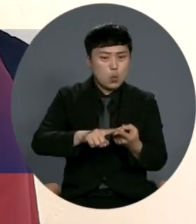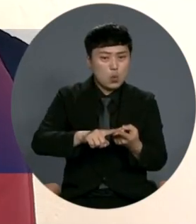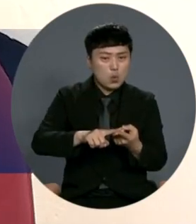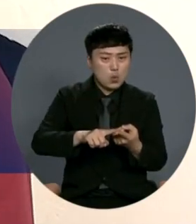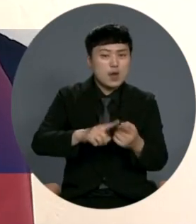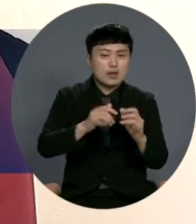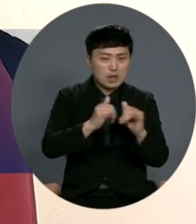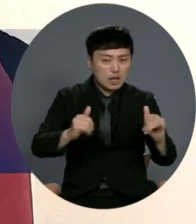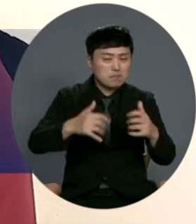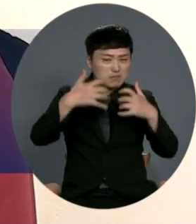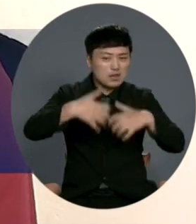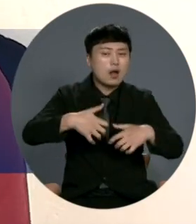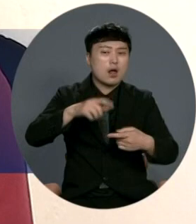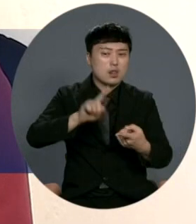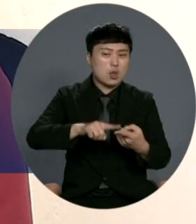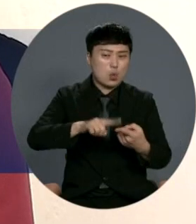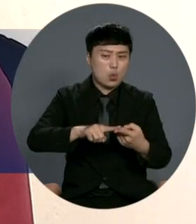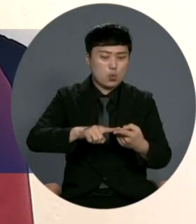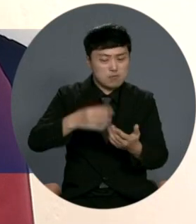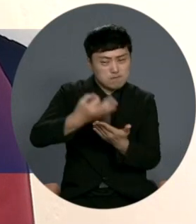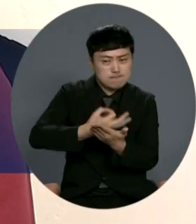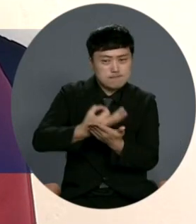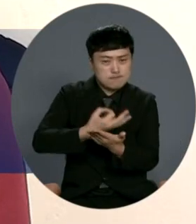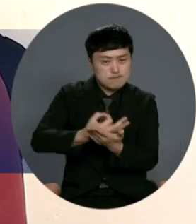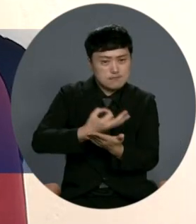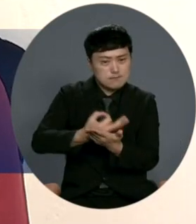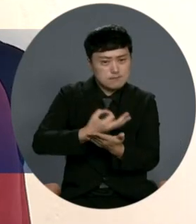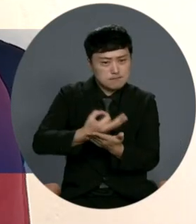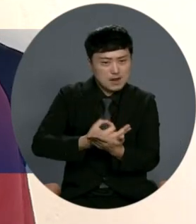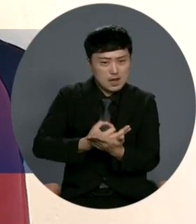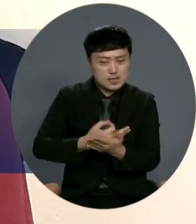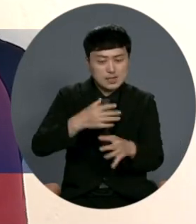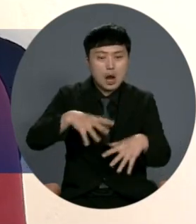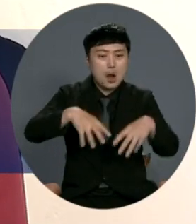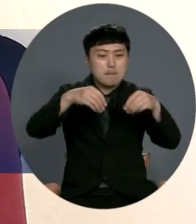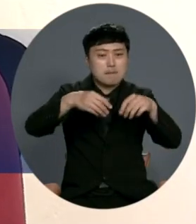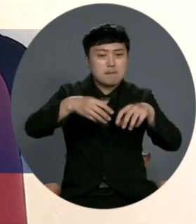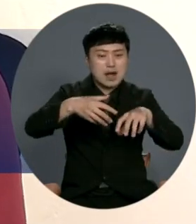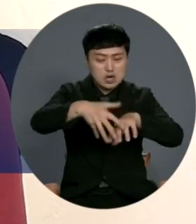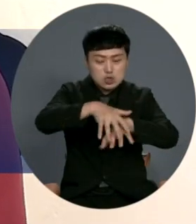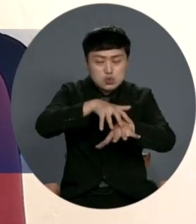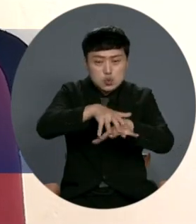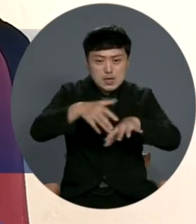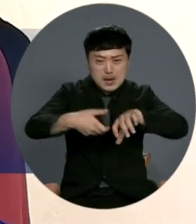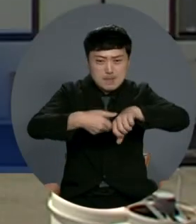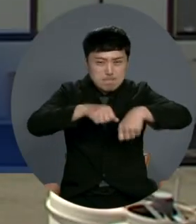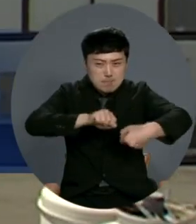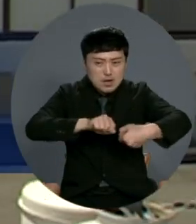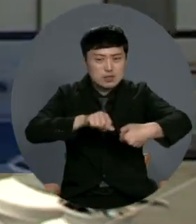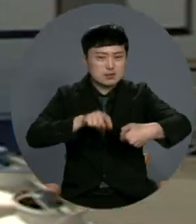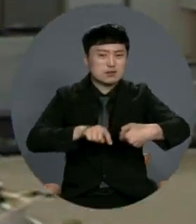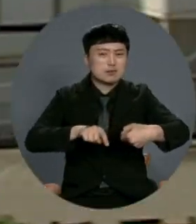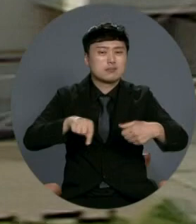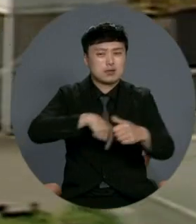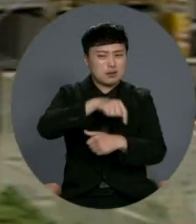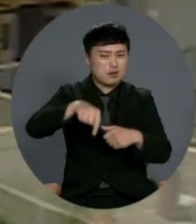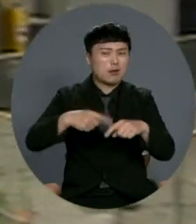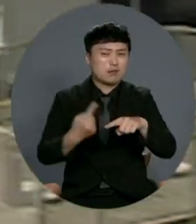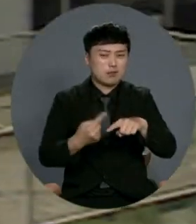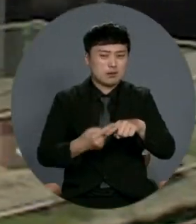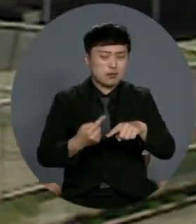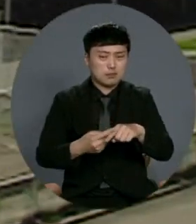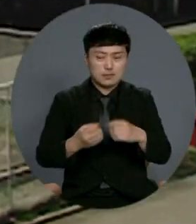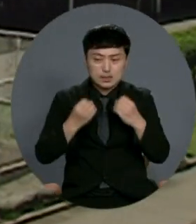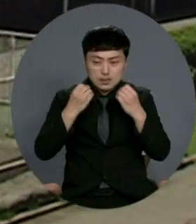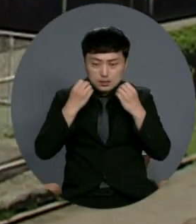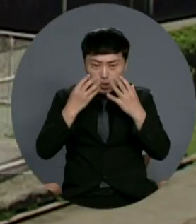있는 인원과 있는 기계로만 이익을 내겠다. 우리 속된 말로 마른 수건 쥐어 짜려고 하고 있는 상황이라서. 또 신규 투자는